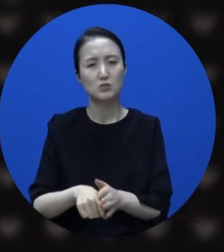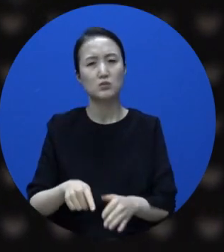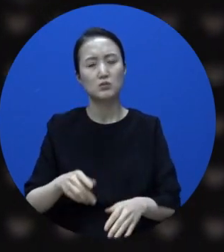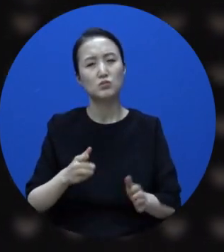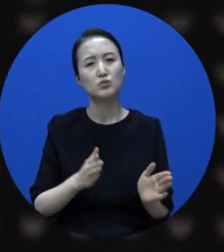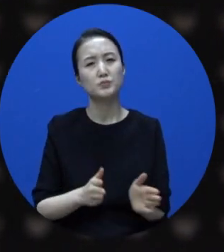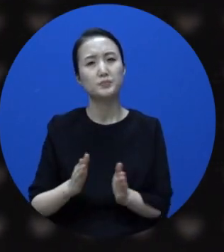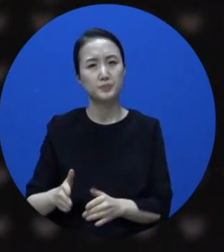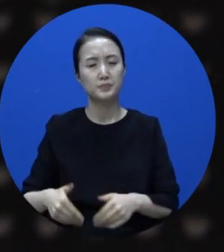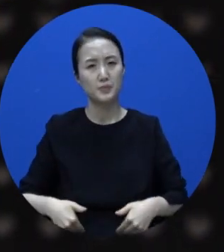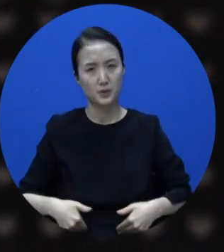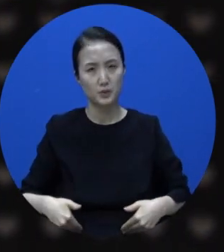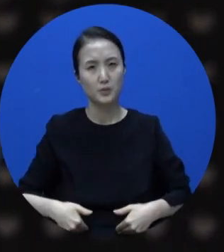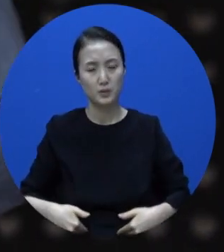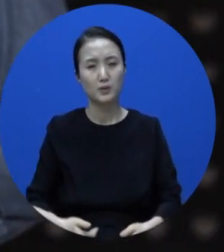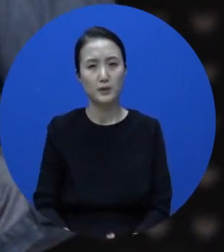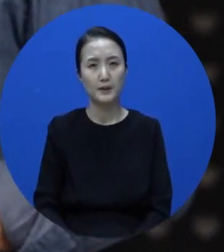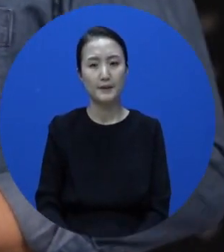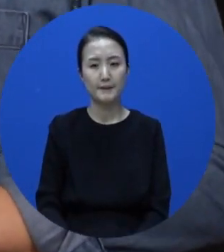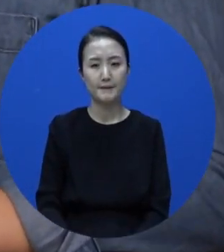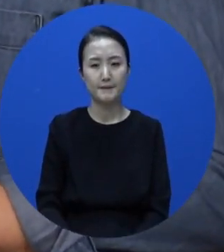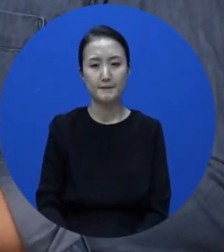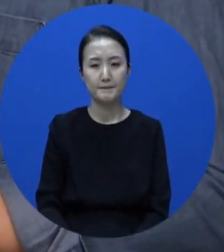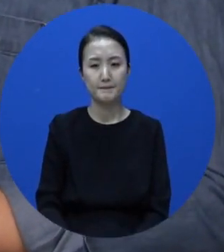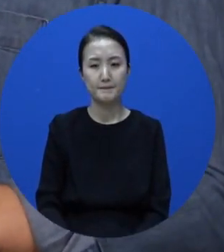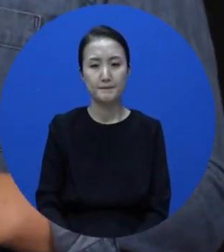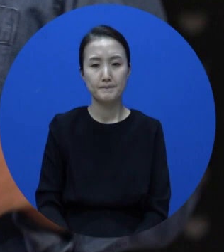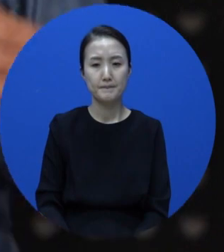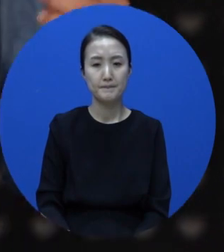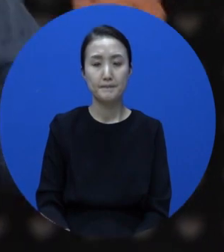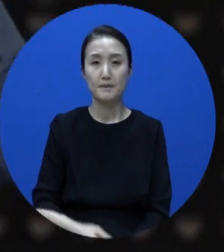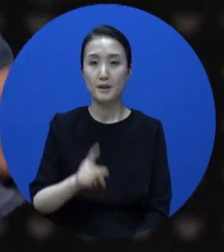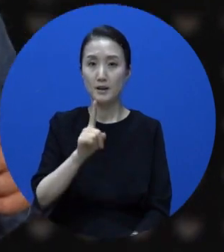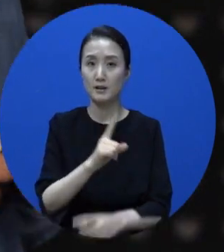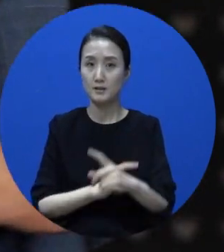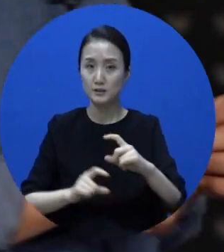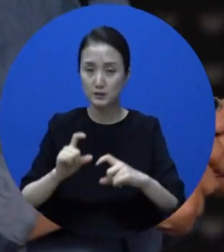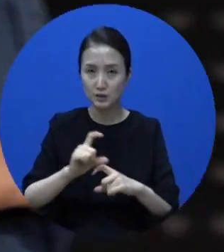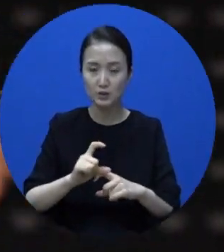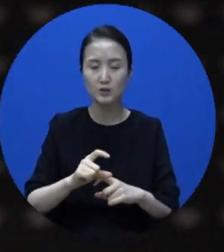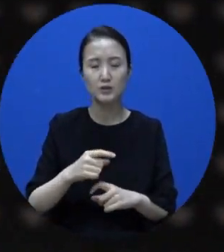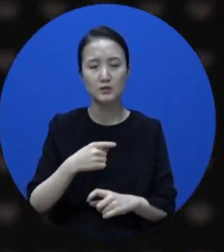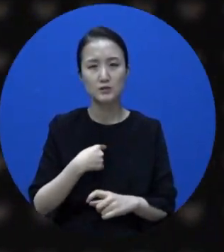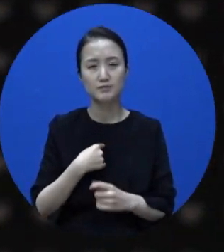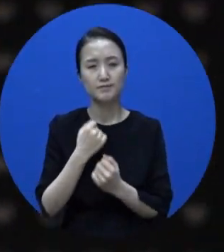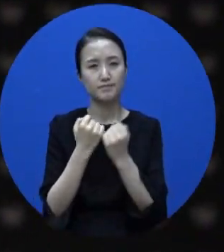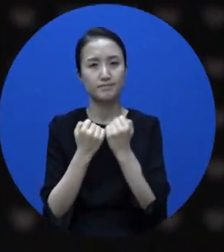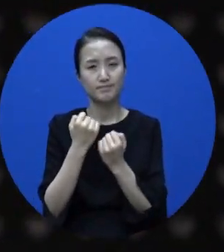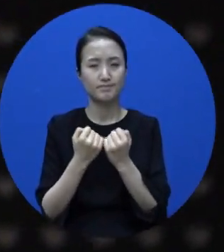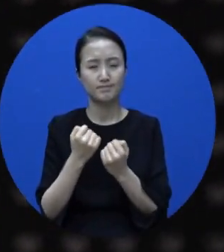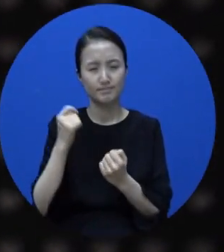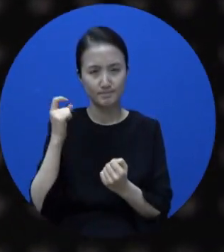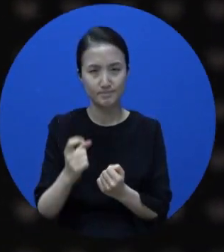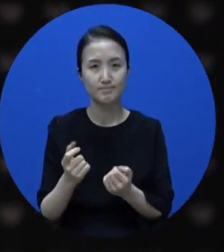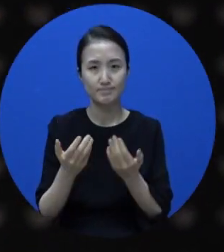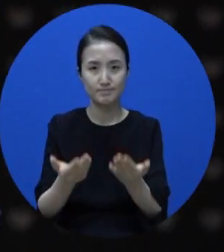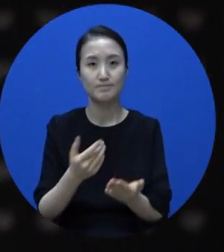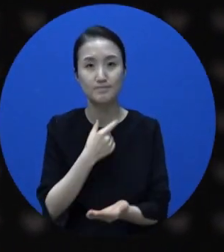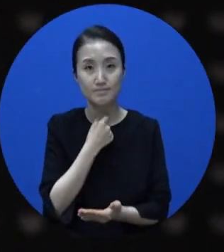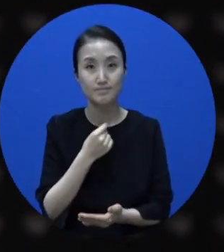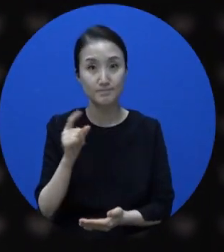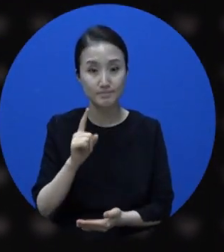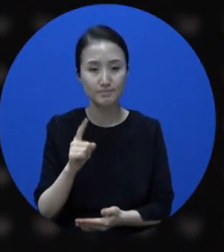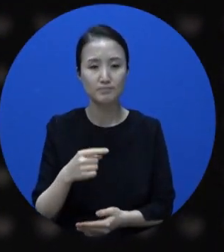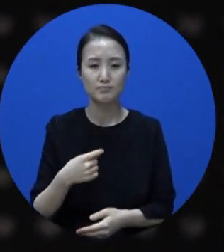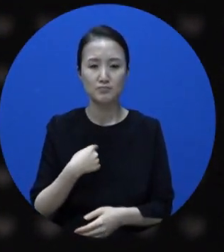라는 것을 강조해서 말씀드립니다 그런데 제가 한 가지 더 강조하고 싶은 것은 어나는 시간제